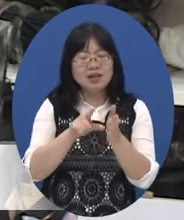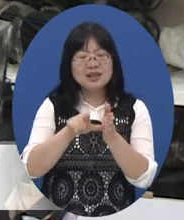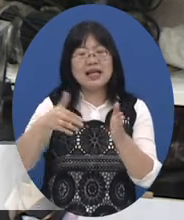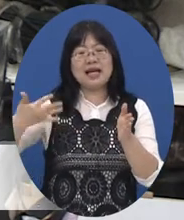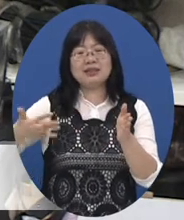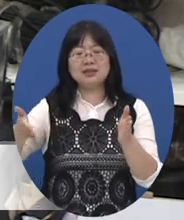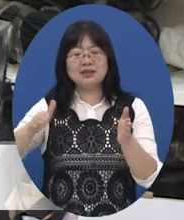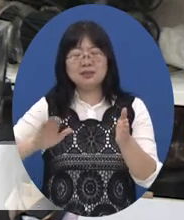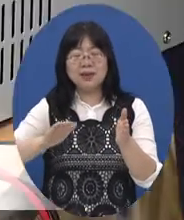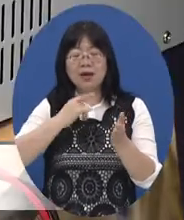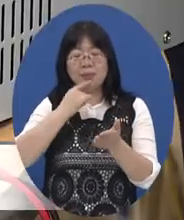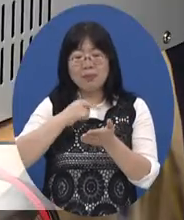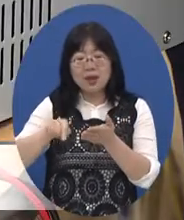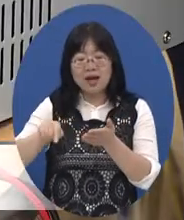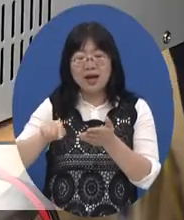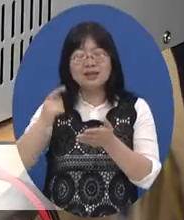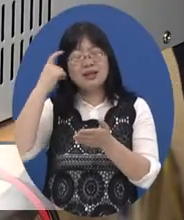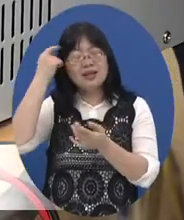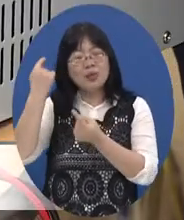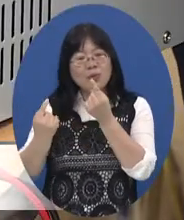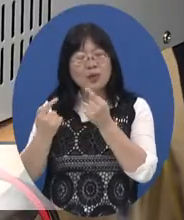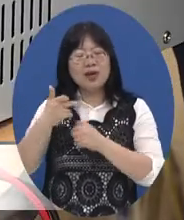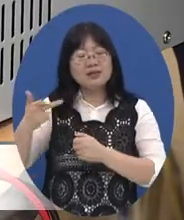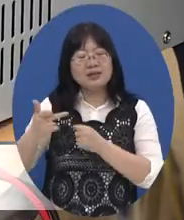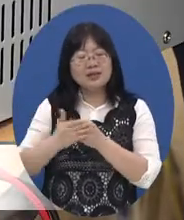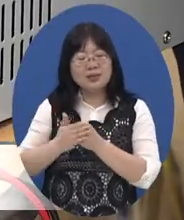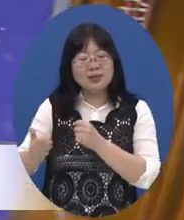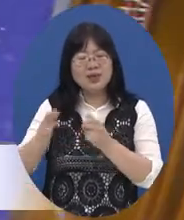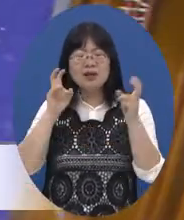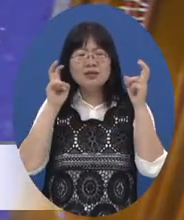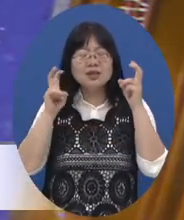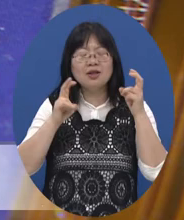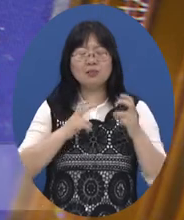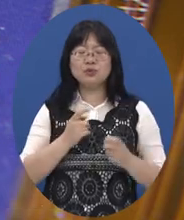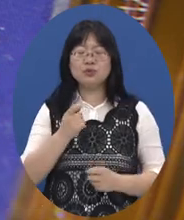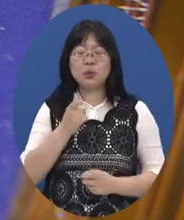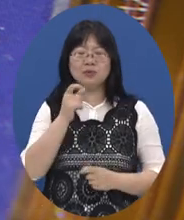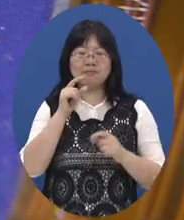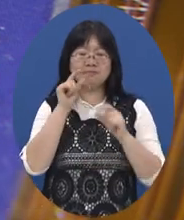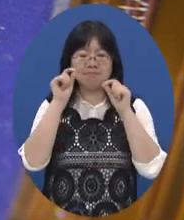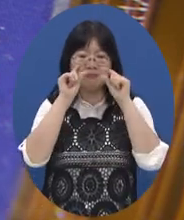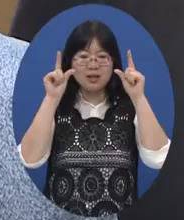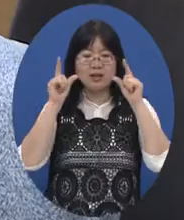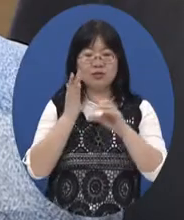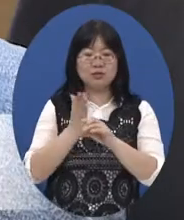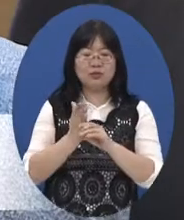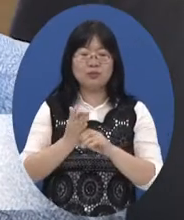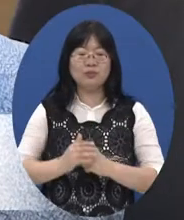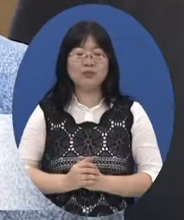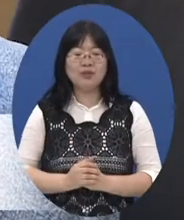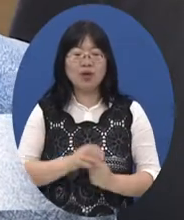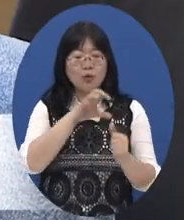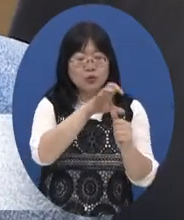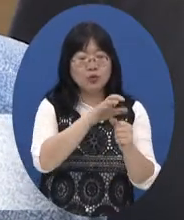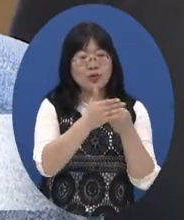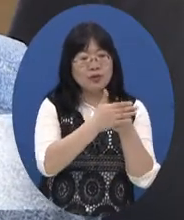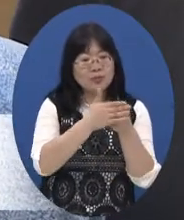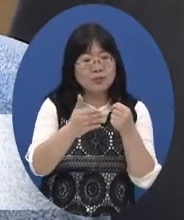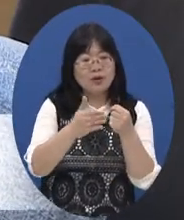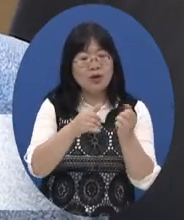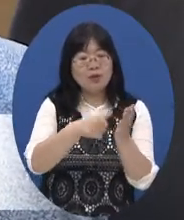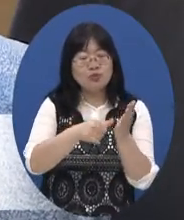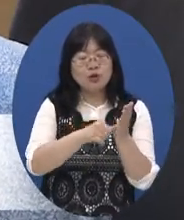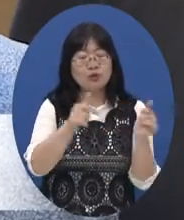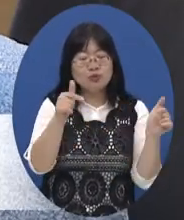아니지만 타격이 생각보다 클 수 있어 기업들은 바짝 긴장하고 있는 모습입니다. 규제를 해서 뭐 이렇게